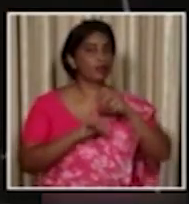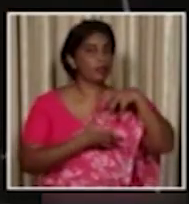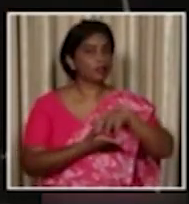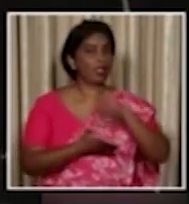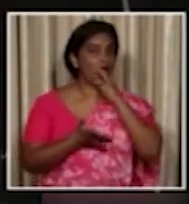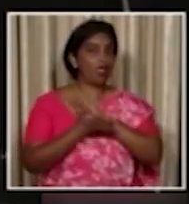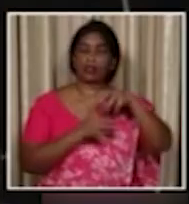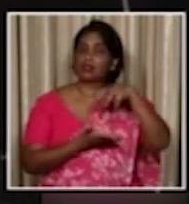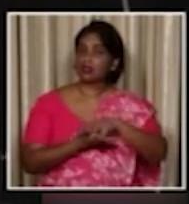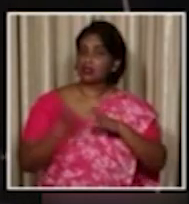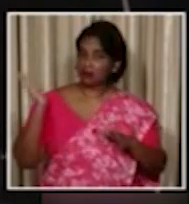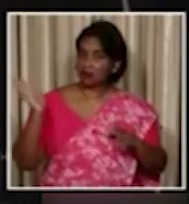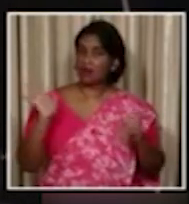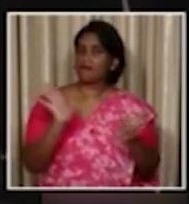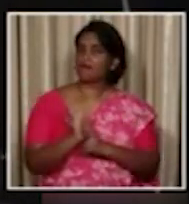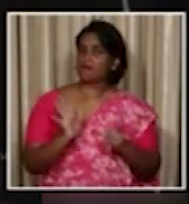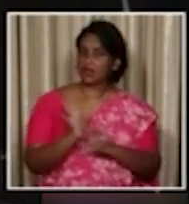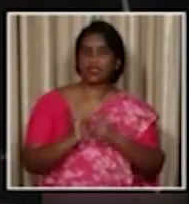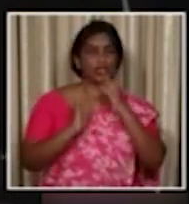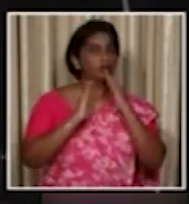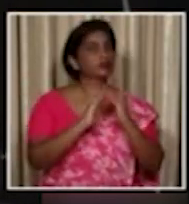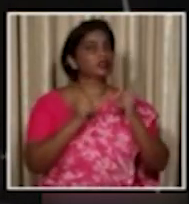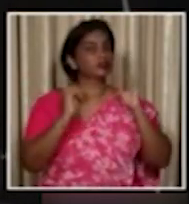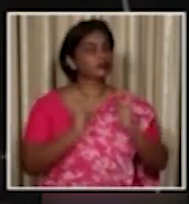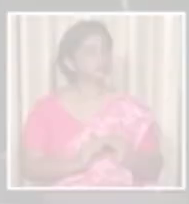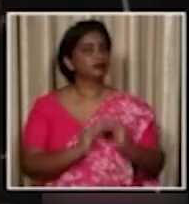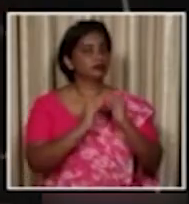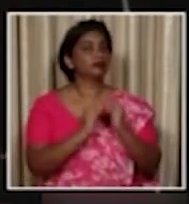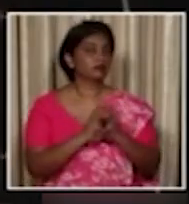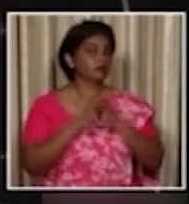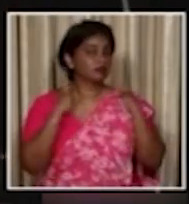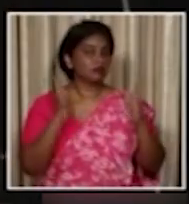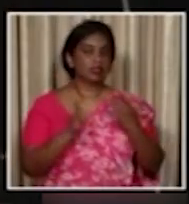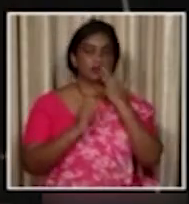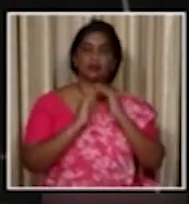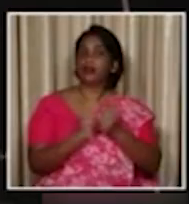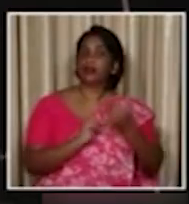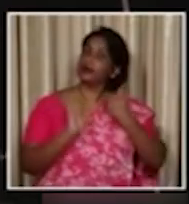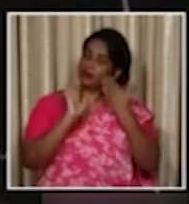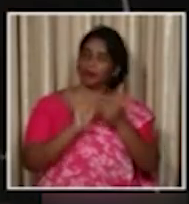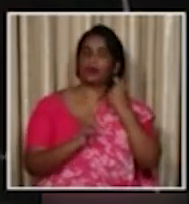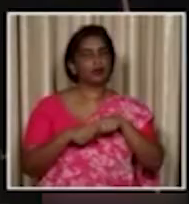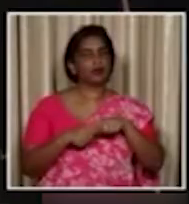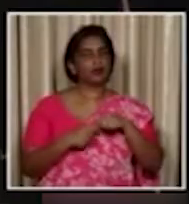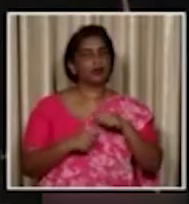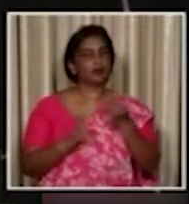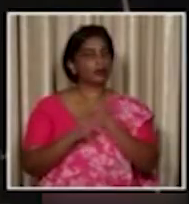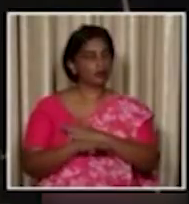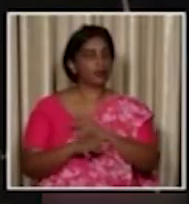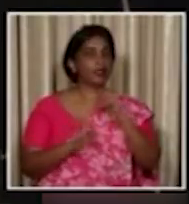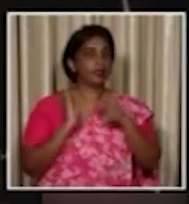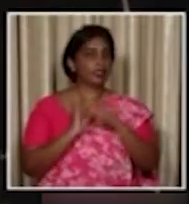හම්බන්තොට දිස්ත්‍රික්කයේ වගේ ග්‍රාමීය පාසල්වල ක්‍රීඩාව නංවන්න කොච්චර පාසල් ප්‍රමාණය උදව් කරන්න පුළුවන්ද? පෞද්ගිය